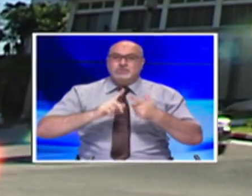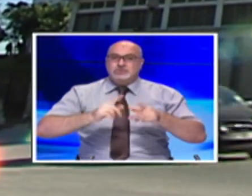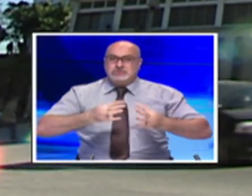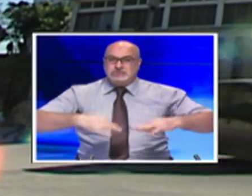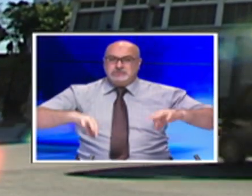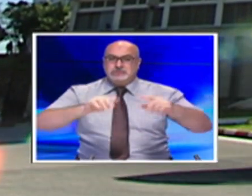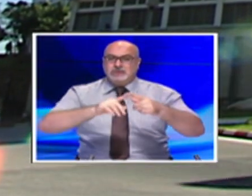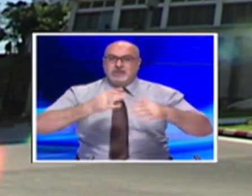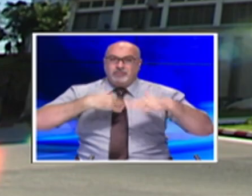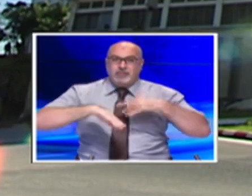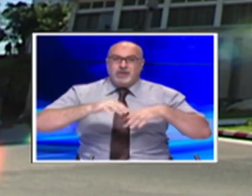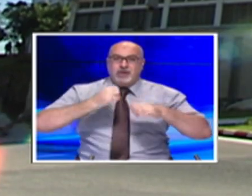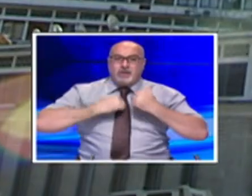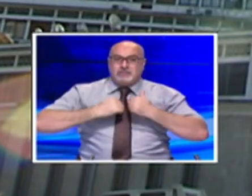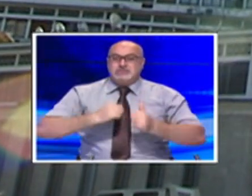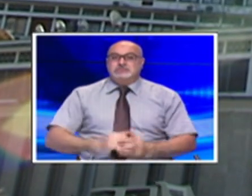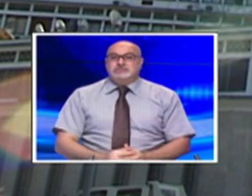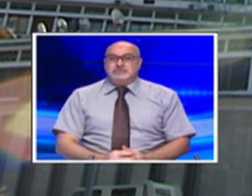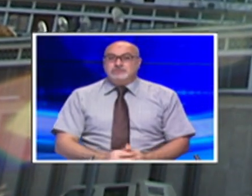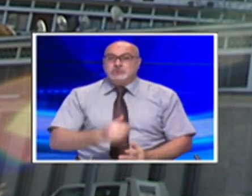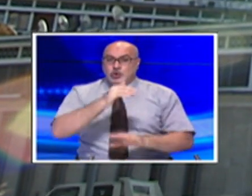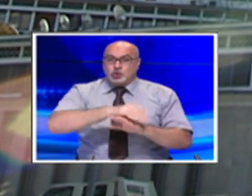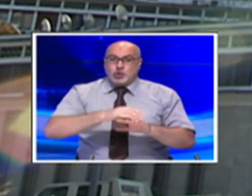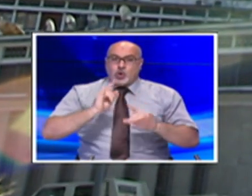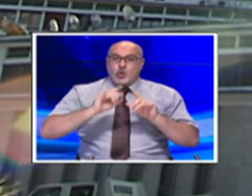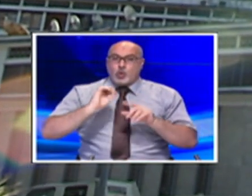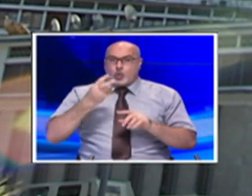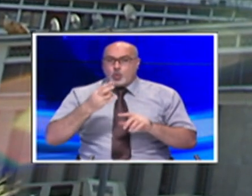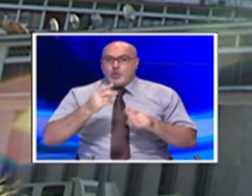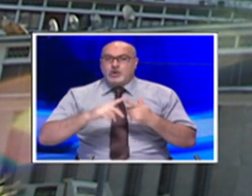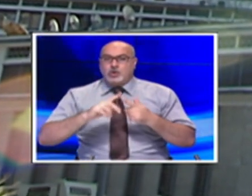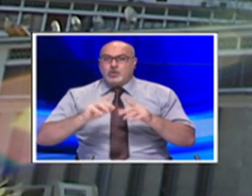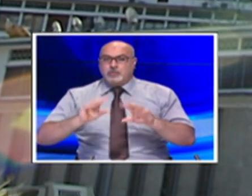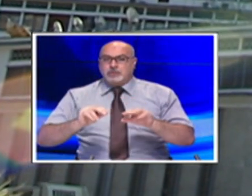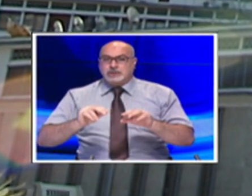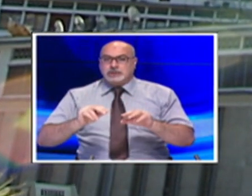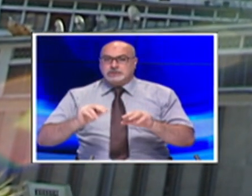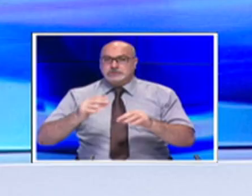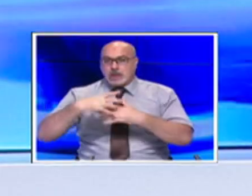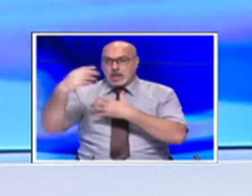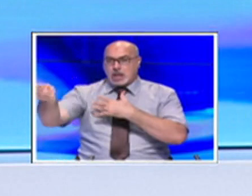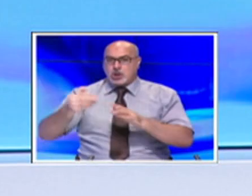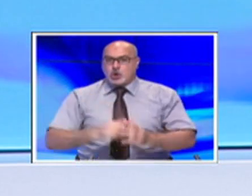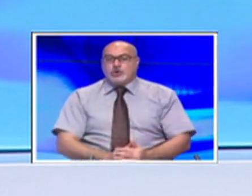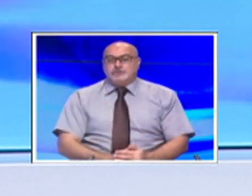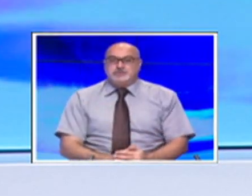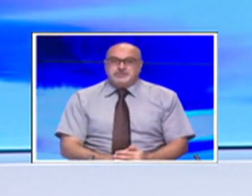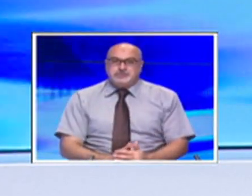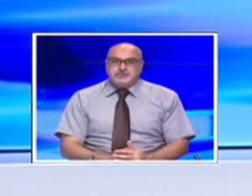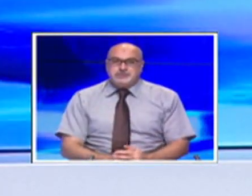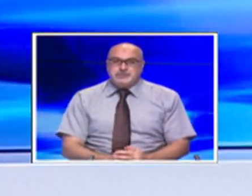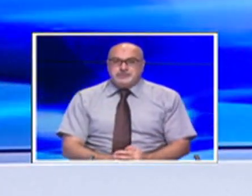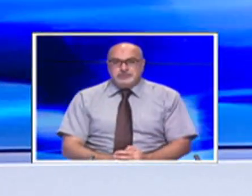السباحة الأخرى سواء كانت داخل الفنادق أو في الفضاءات الأخرى المخصصة